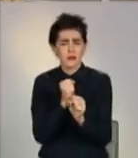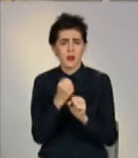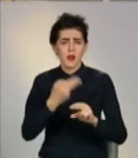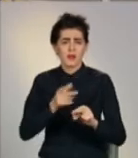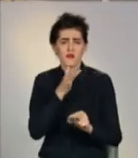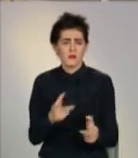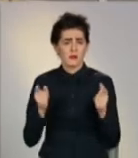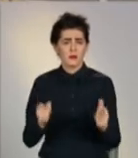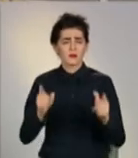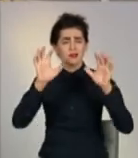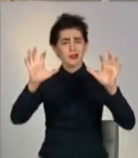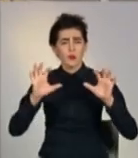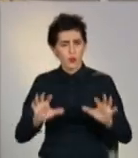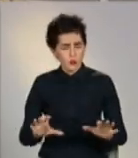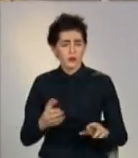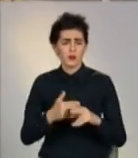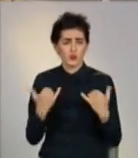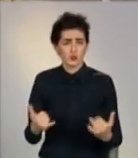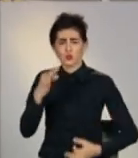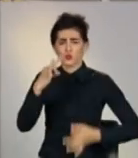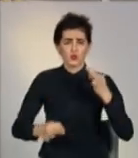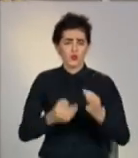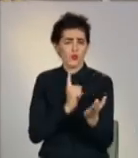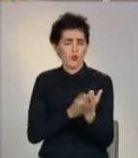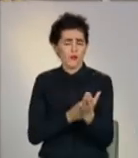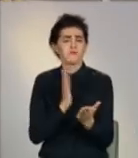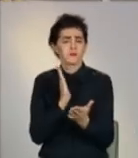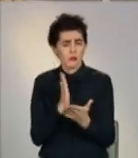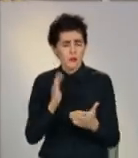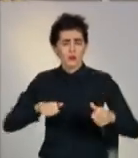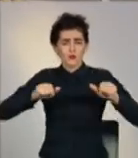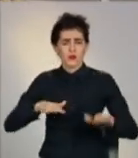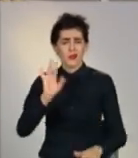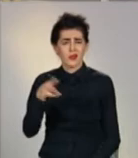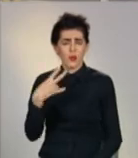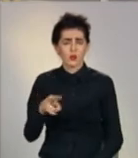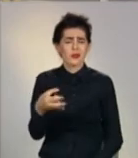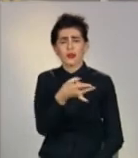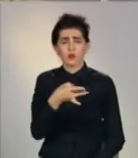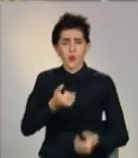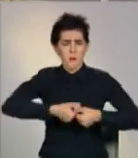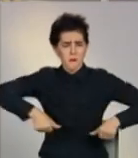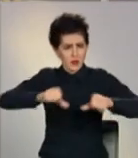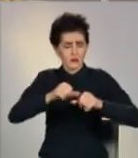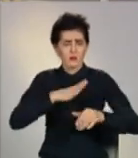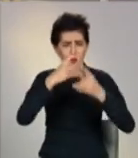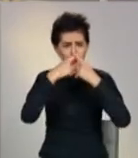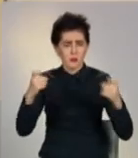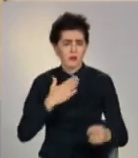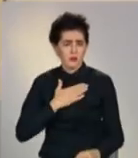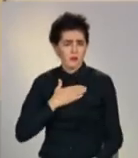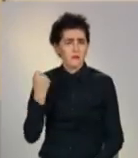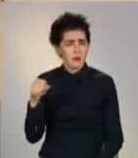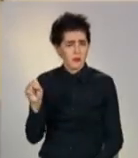рамках закона. И на сегодня суд подтвердил решение Никольской территориальной избирательной комиссии, которая объявила меня